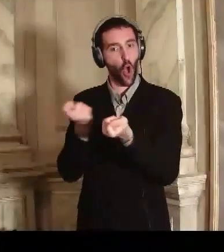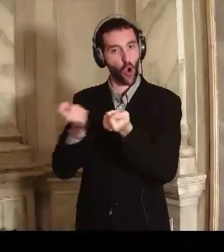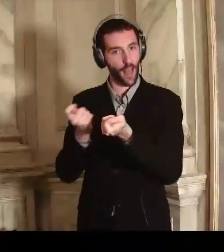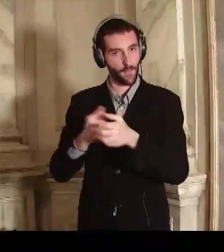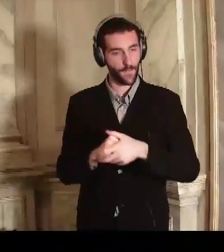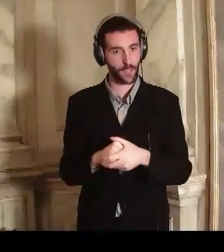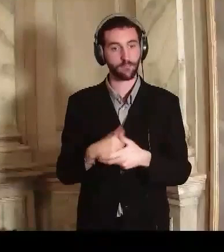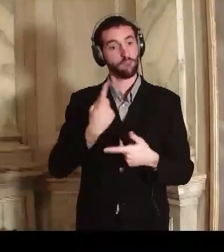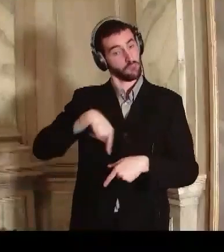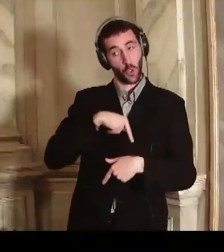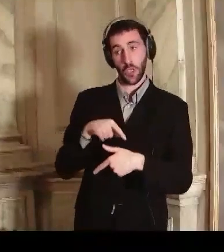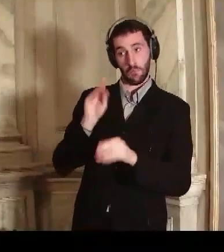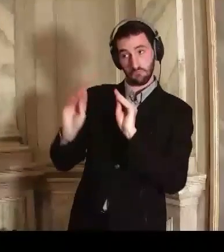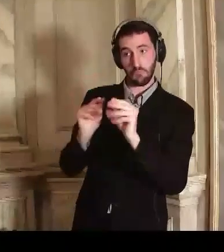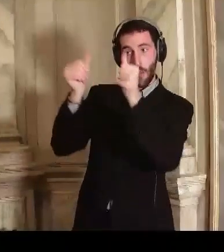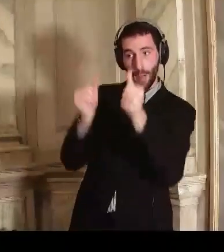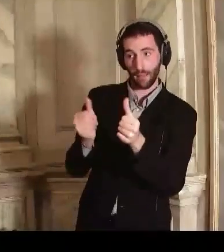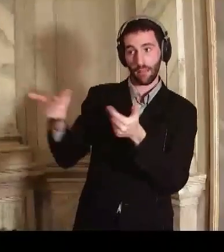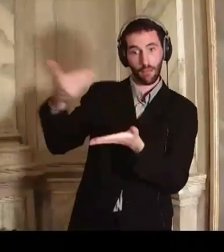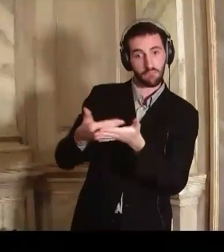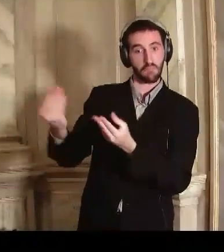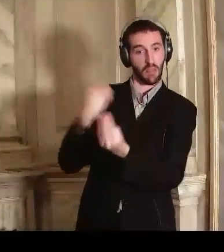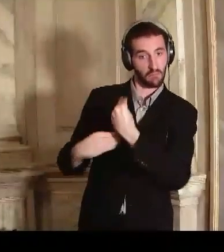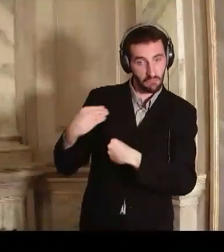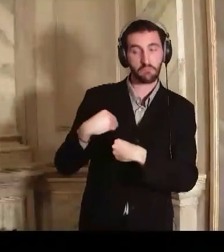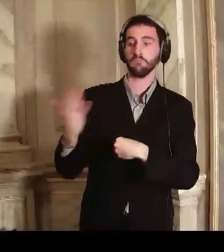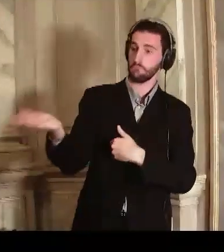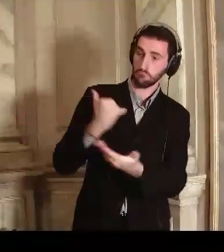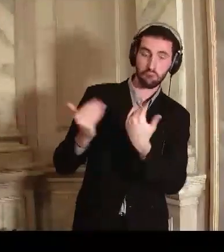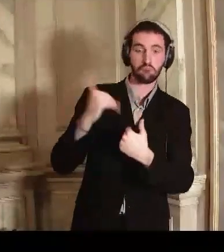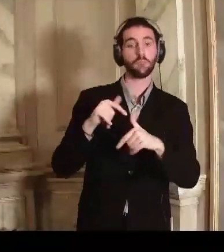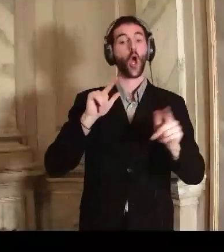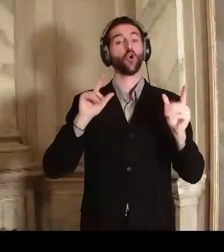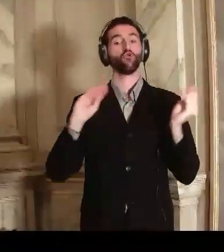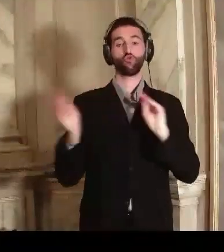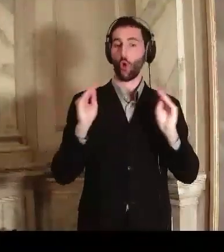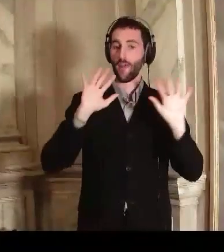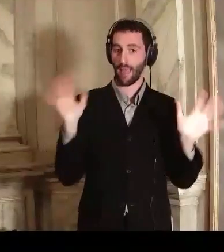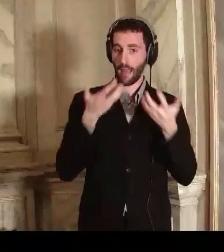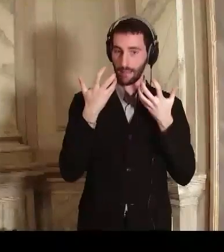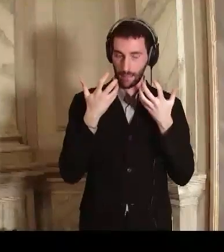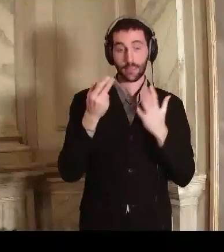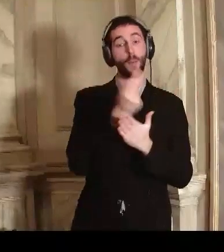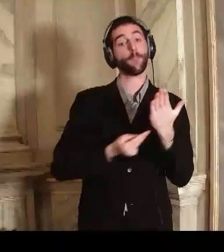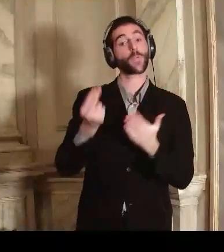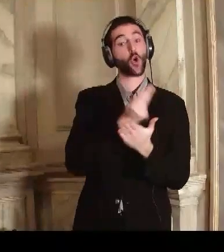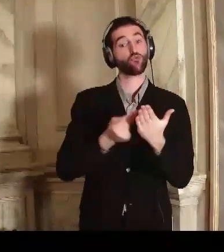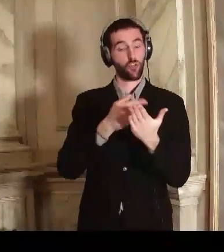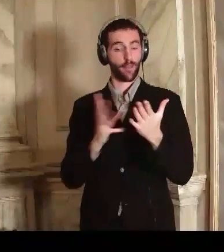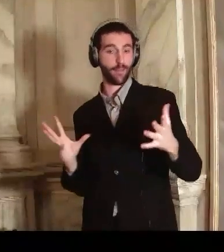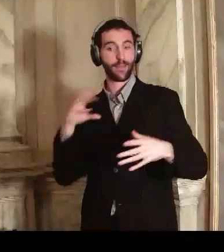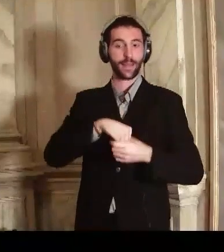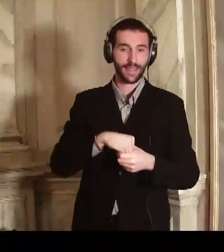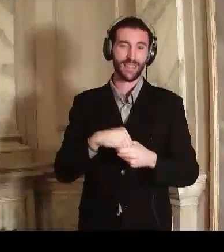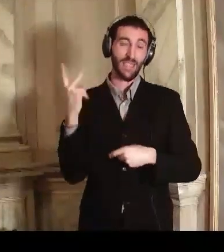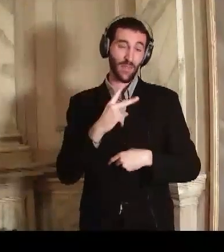residenze e inviti, siamo in grado di fornire un sostegno significativo ai giovani artisti e di facilitare i progetti a cui senza di noi non riuscirebbero ad